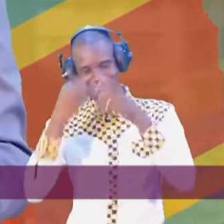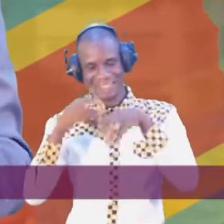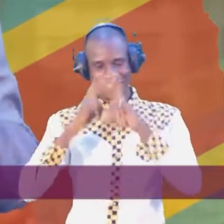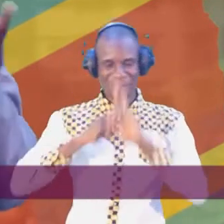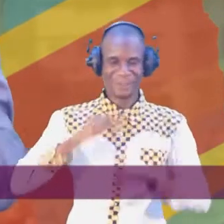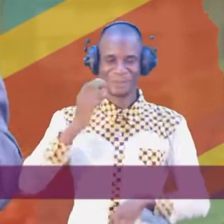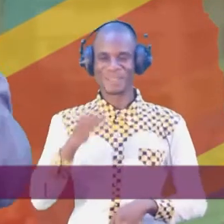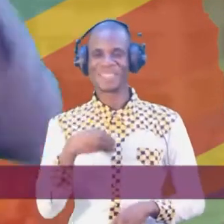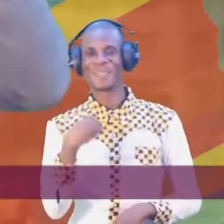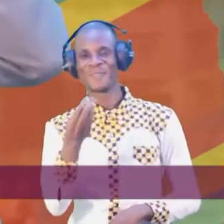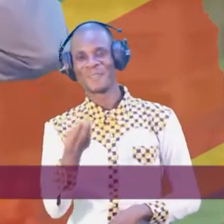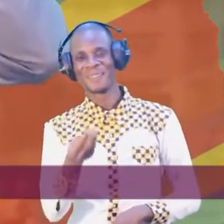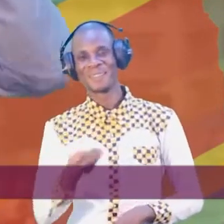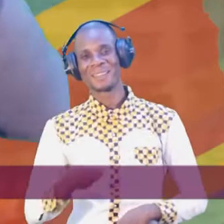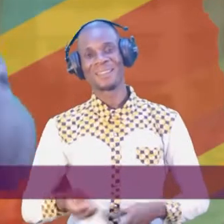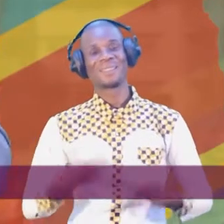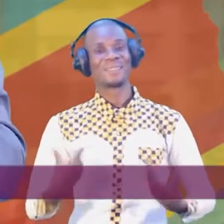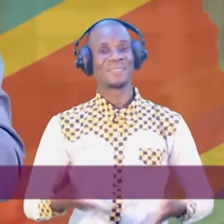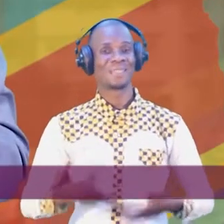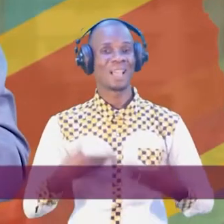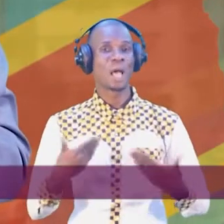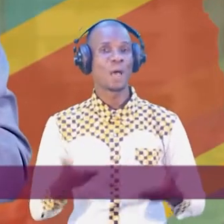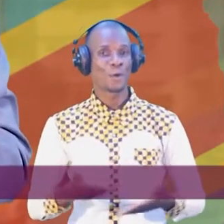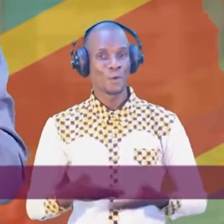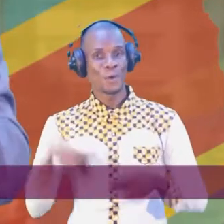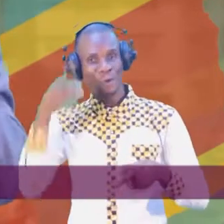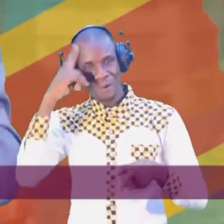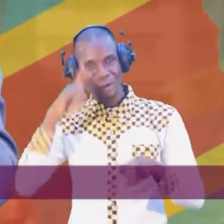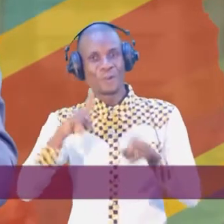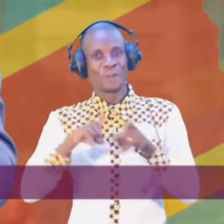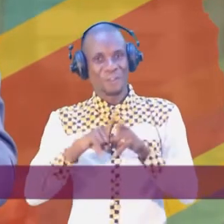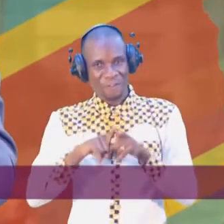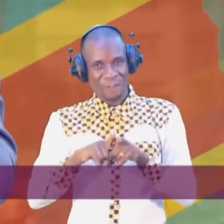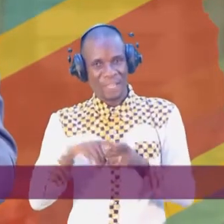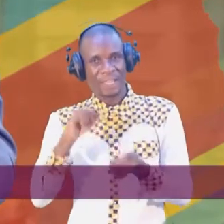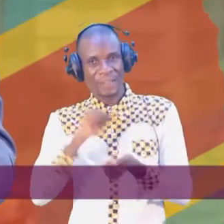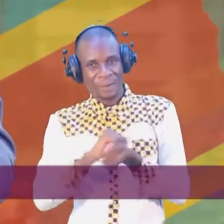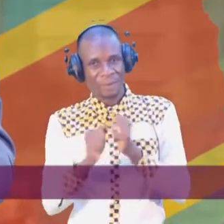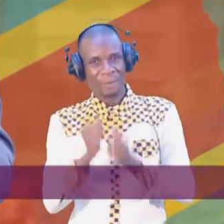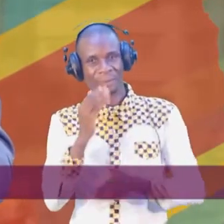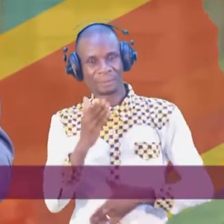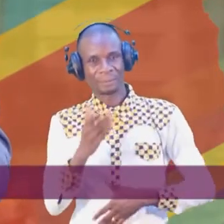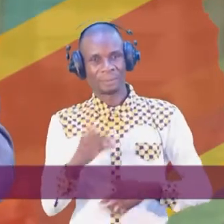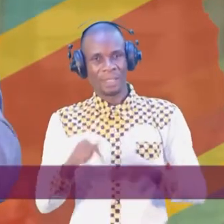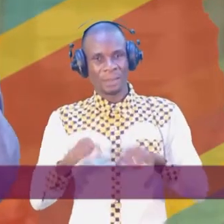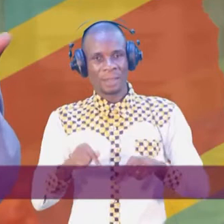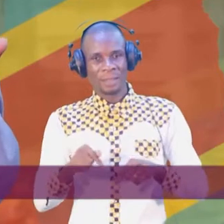oyo ezalaki mwa bituna miyano tozalaki nango na mituna mpona bandeko na biso oyo bazalaki kotuna